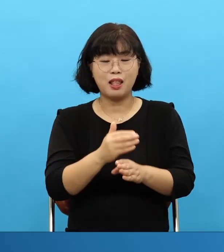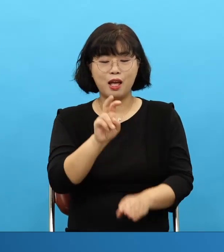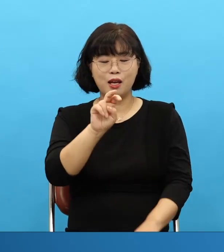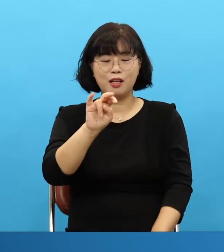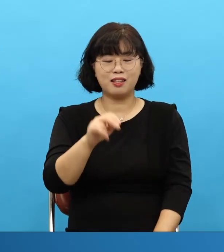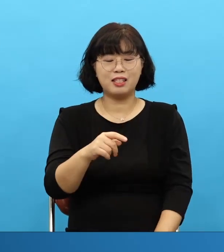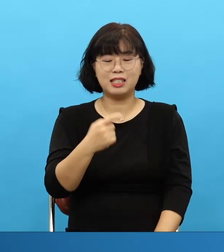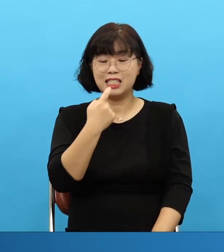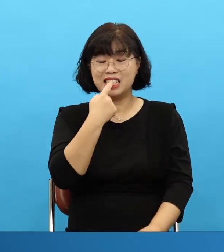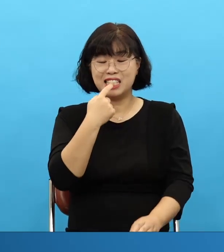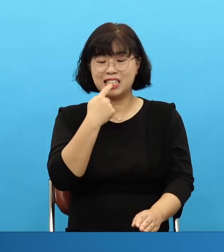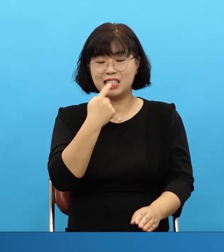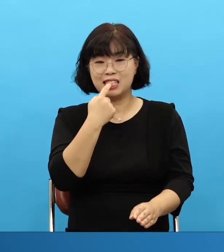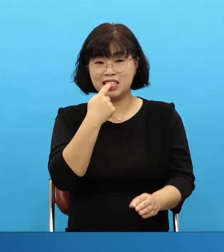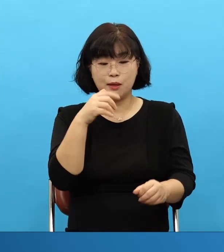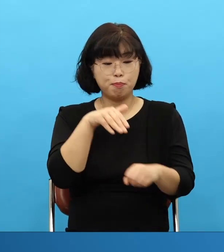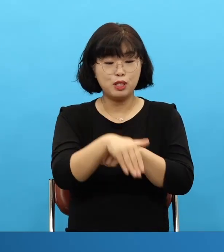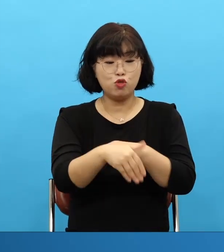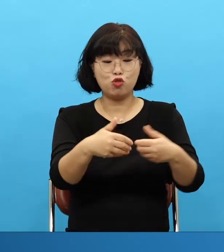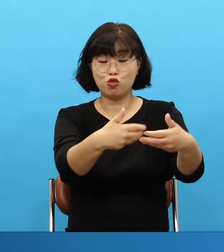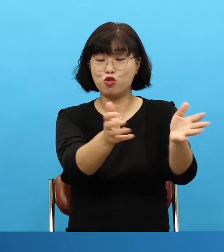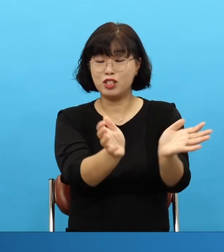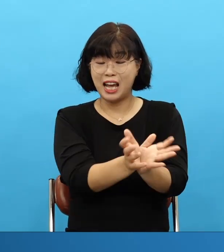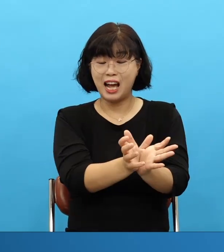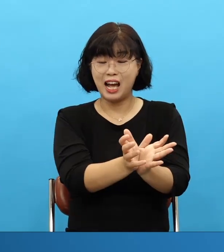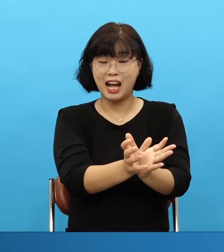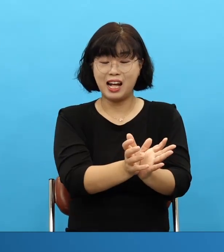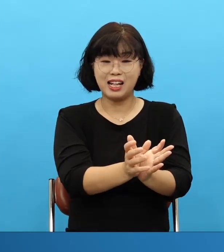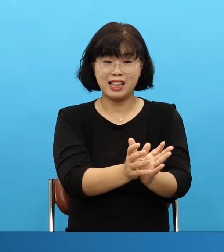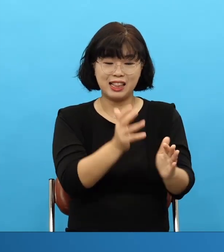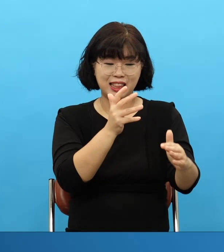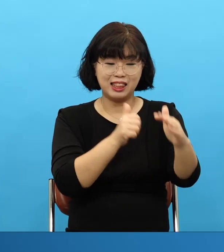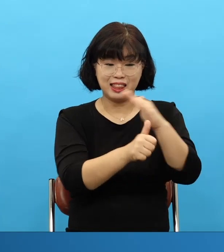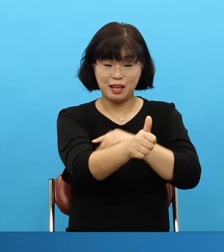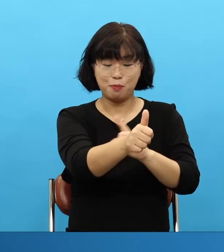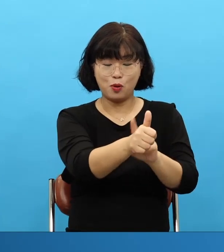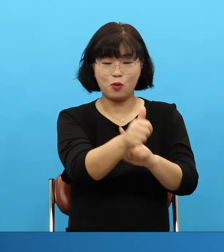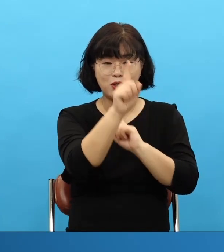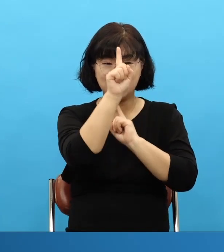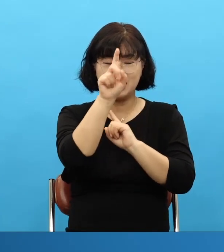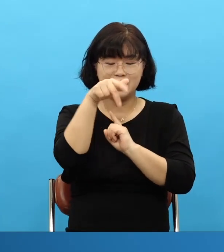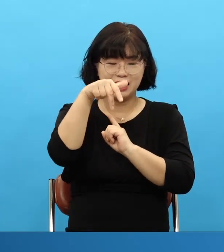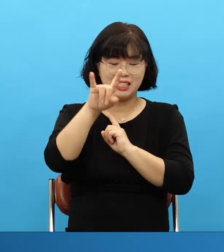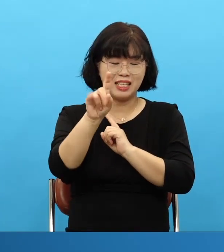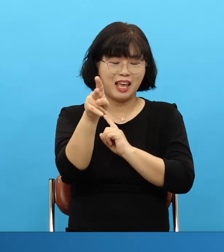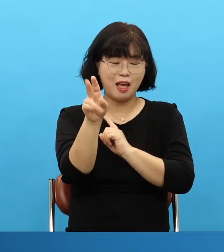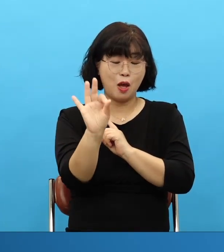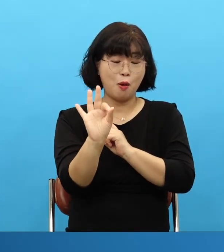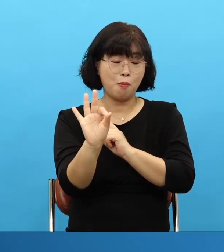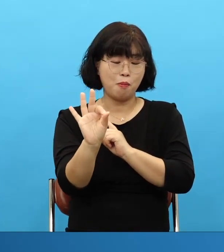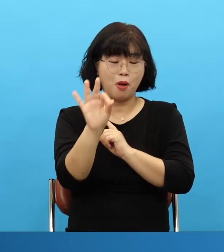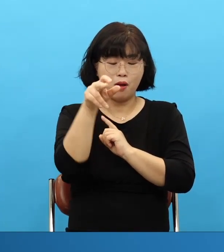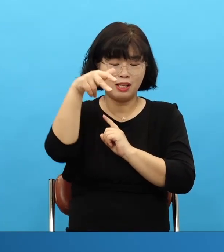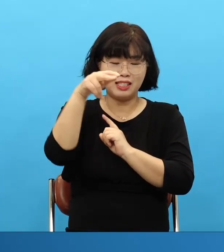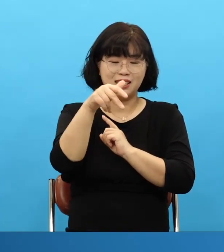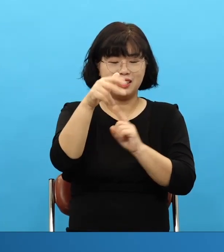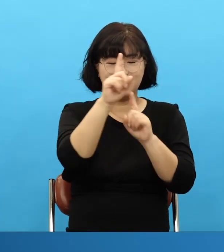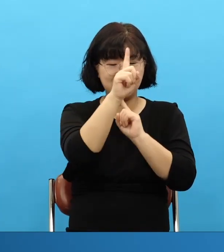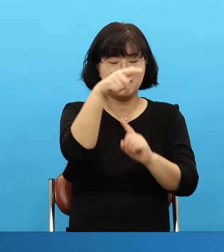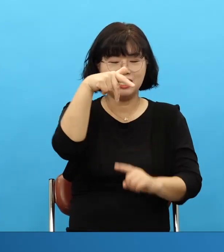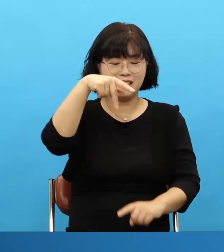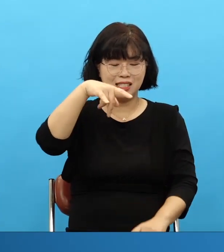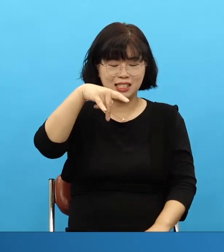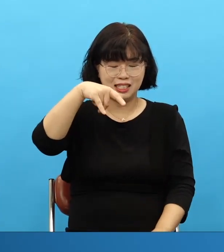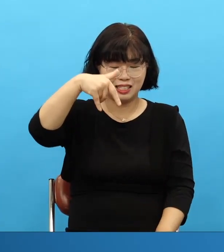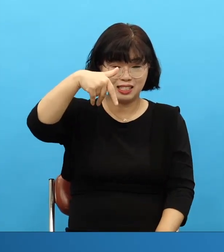메시지 듣진 않았겠죠. he said a crisis is an opportunity. I don't think it 그래서 was because he 속으로 listened to my sermon. 그건 아닌데 내가 그래서 And I thought to myself, I